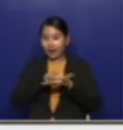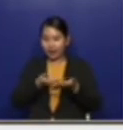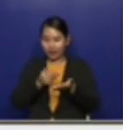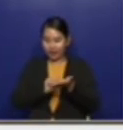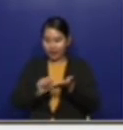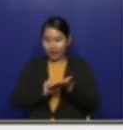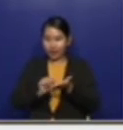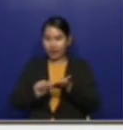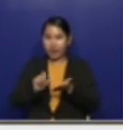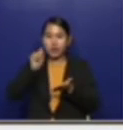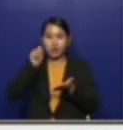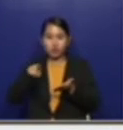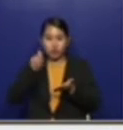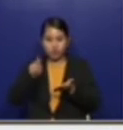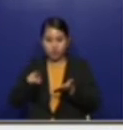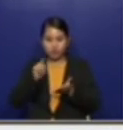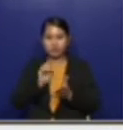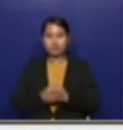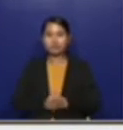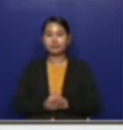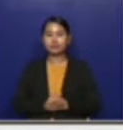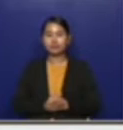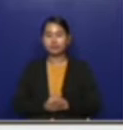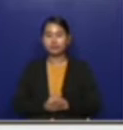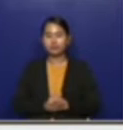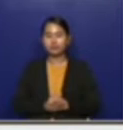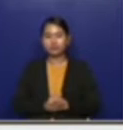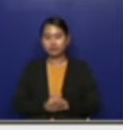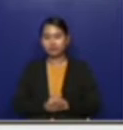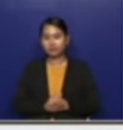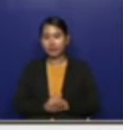ขทันทีที่แก้ไขได้ที่เห็นพ้